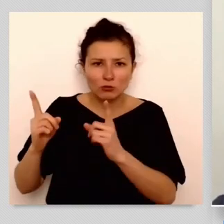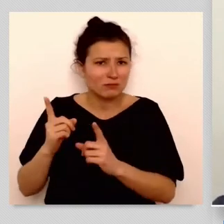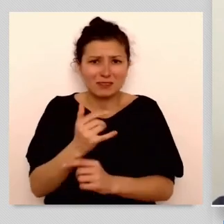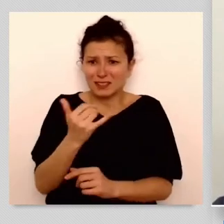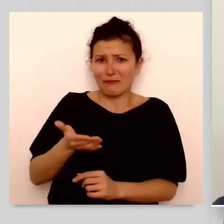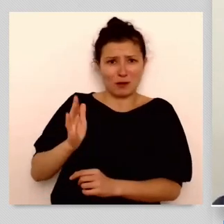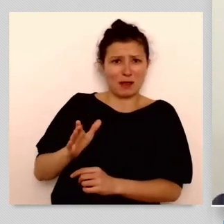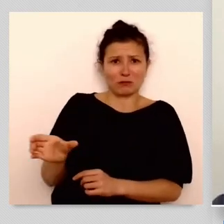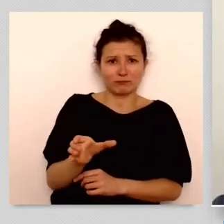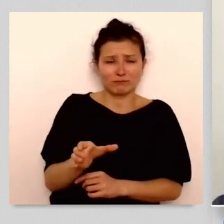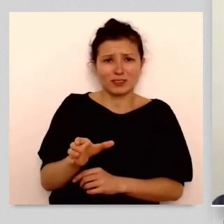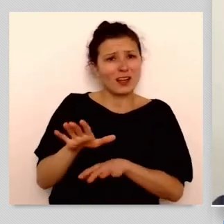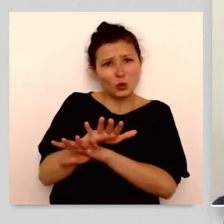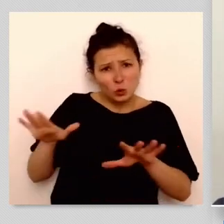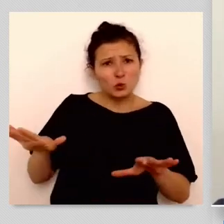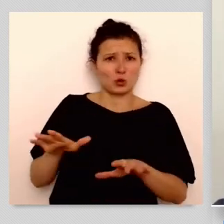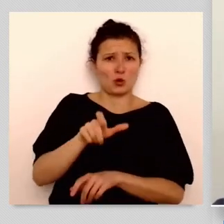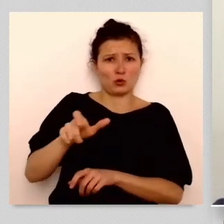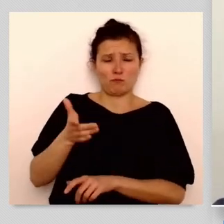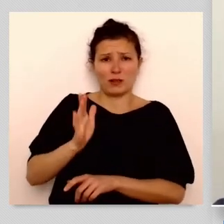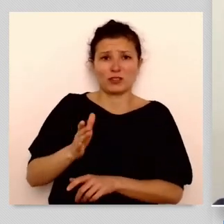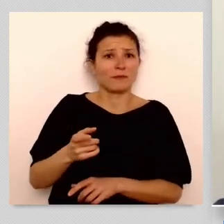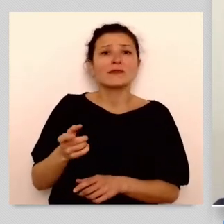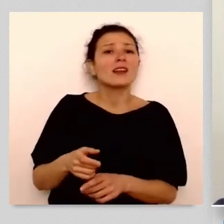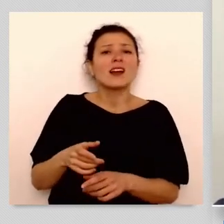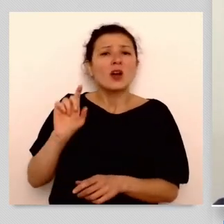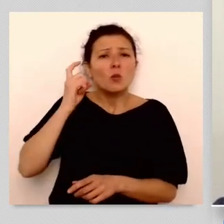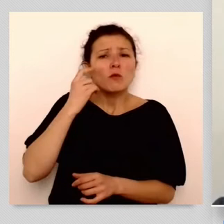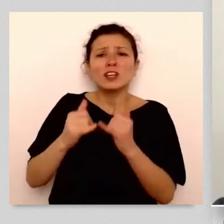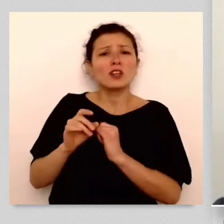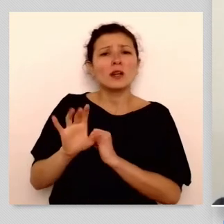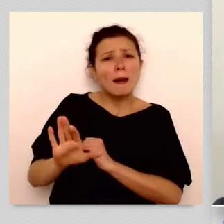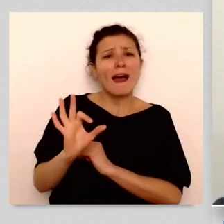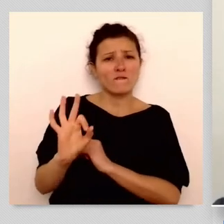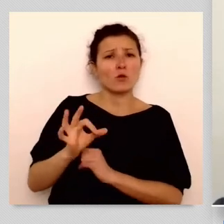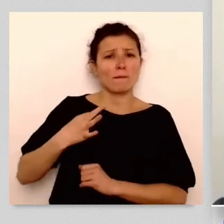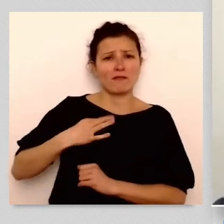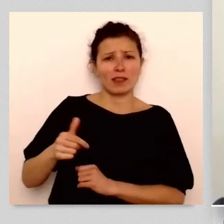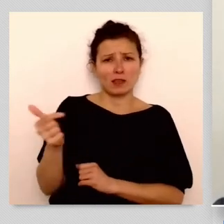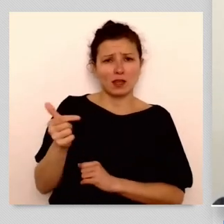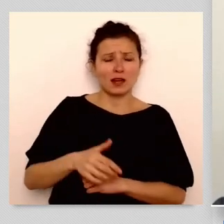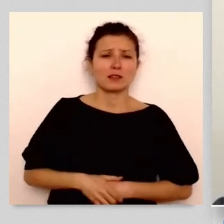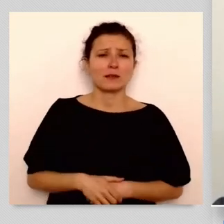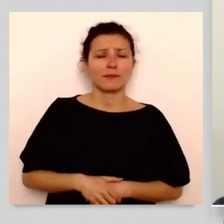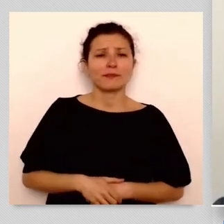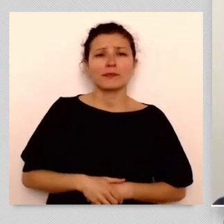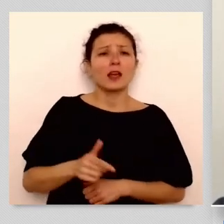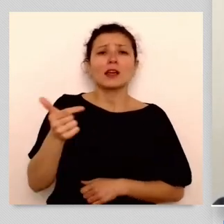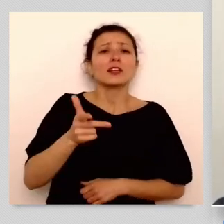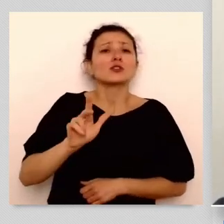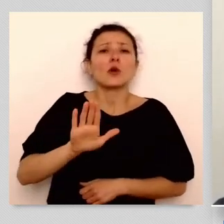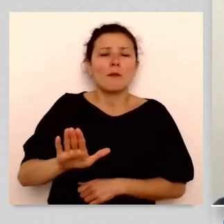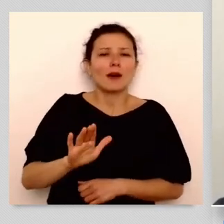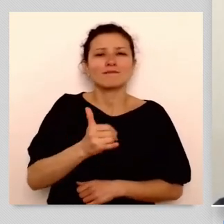znajdą i to w dużej ilości, zwłaszcza jeśli mają swój osobisty interes. Interes zawsze mają przywódcy